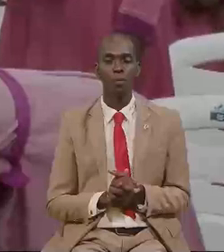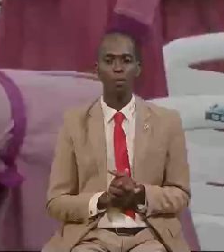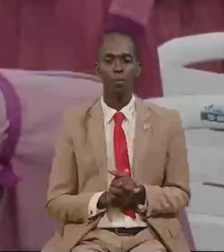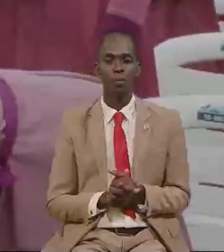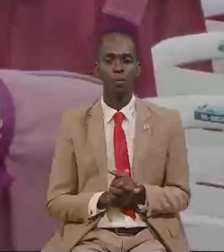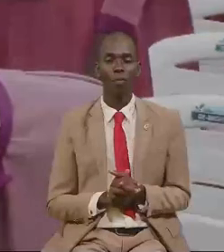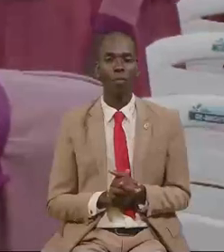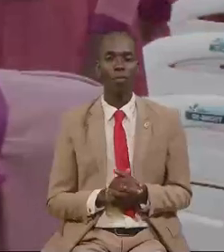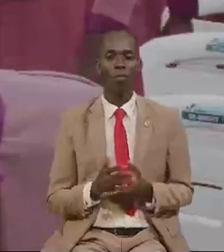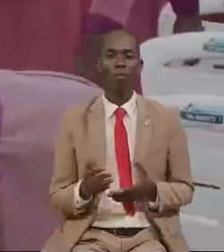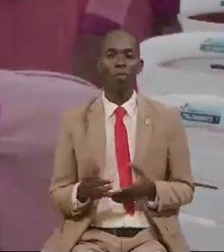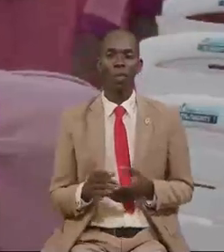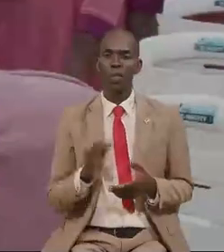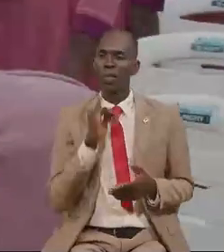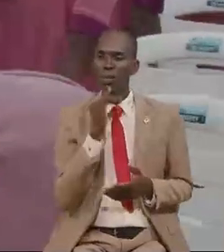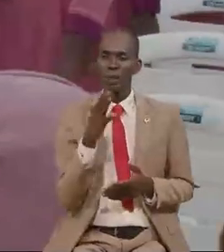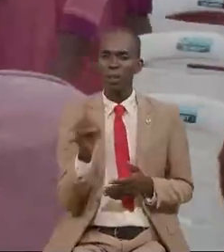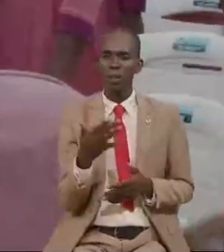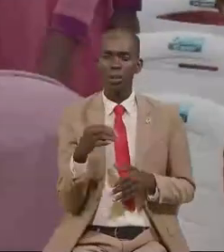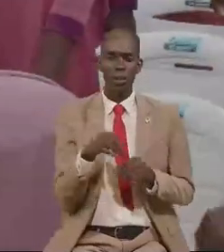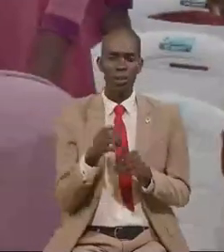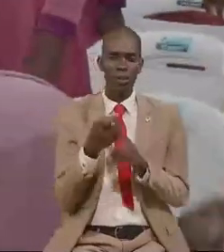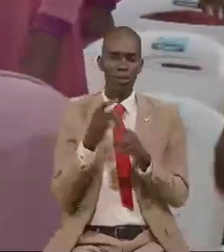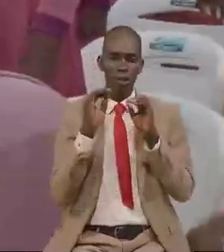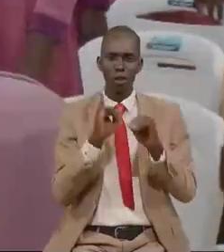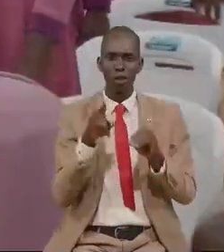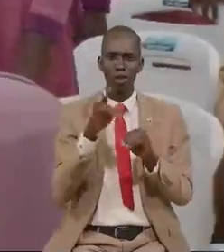Est-ce que tu as reçu quelque chose du ministère que tu vas observer?